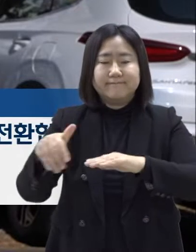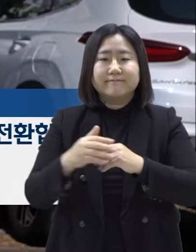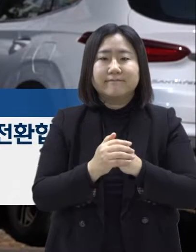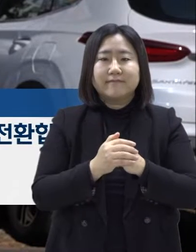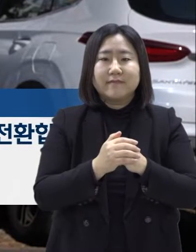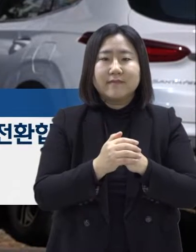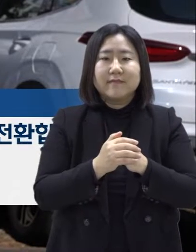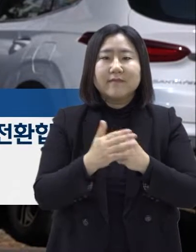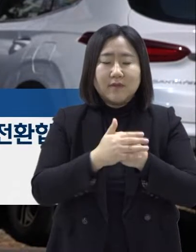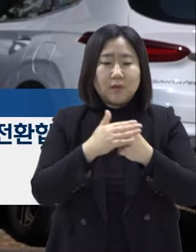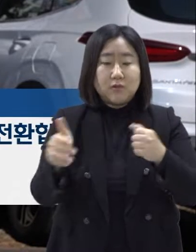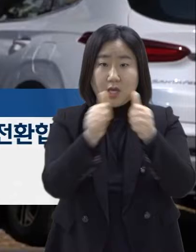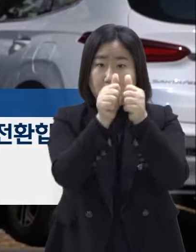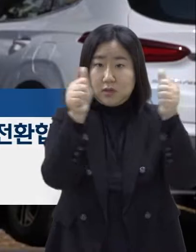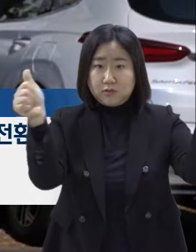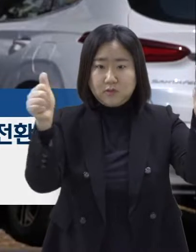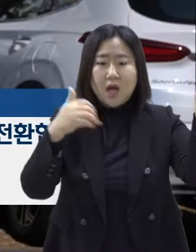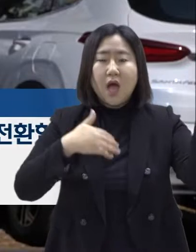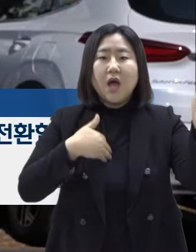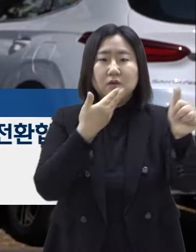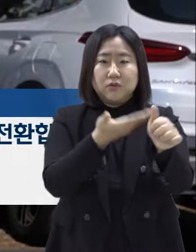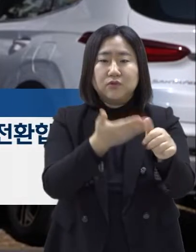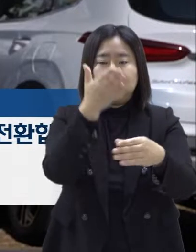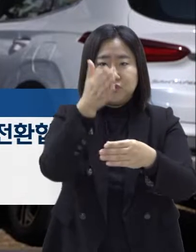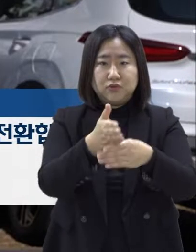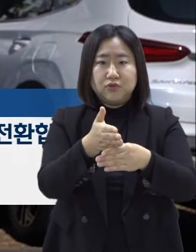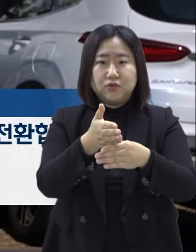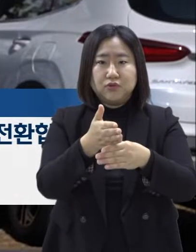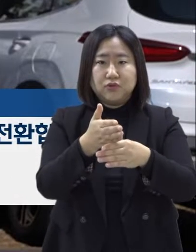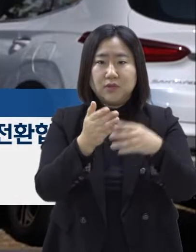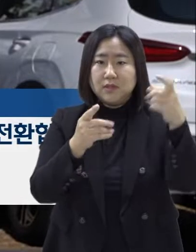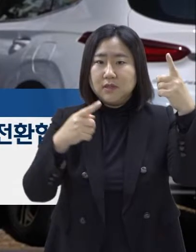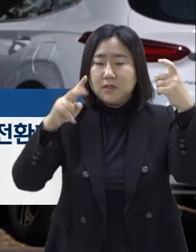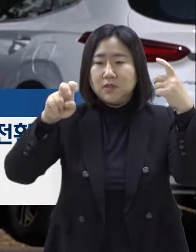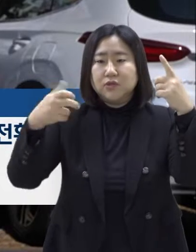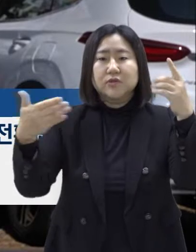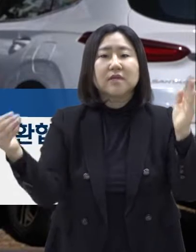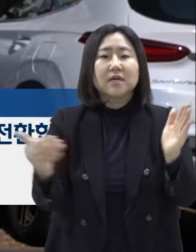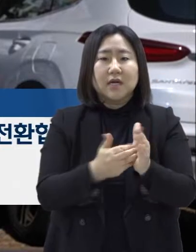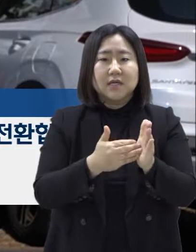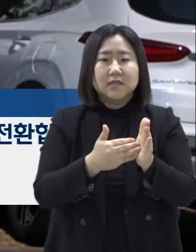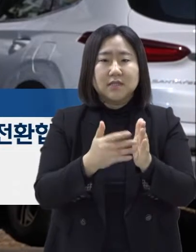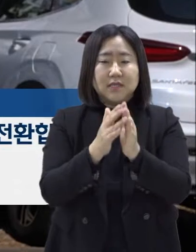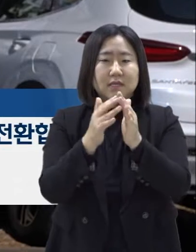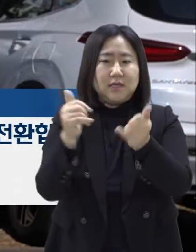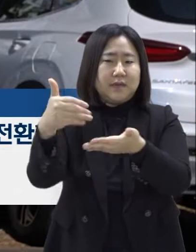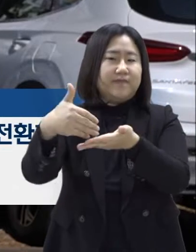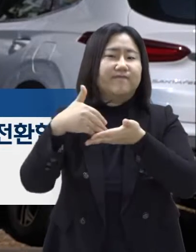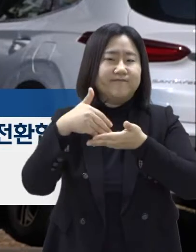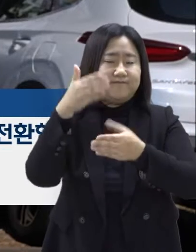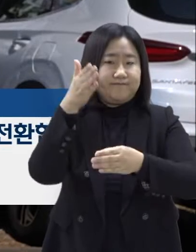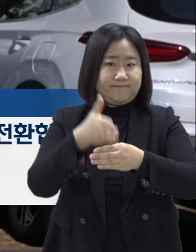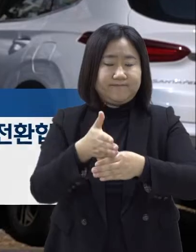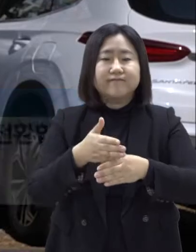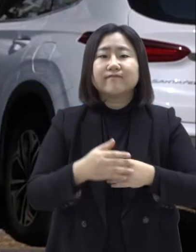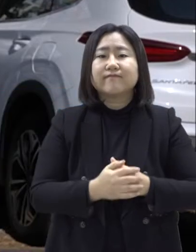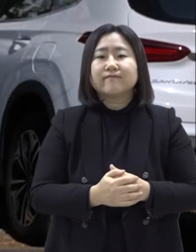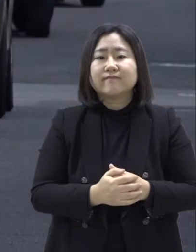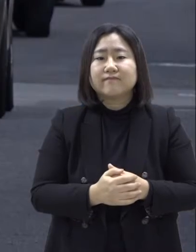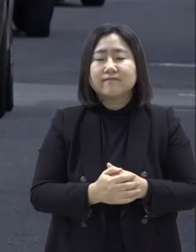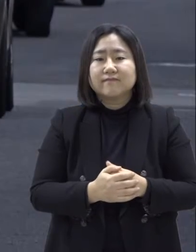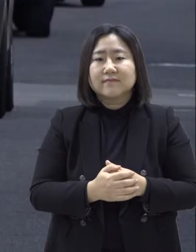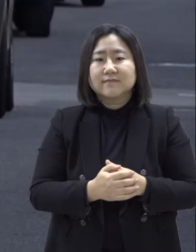따라 해당 주차장에 현수막을 걸어 안내하고 있으며 오는 29일까지 주민 의견 수렴을 받고 있습니다.